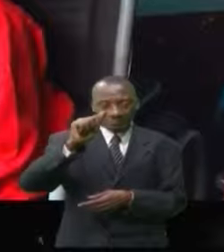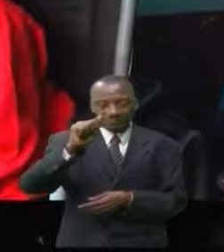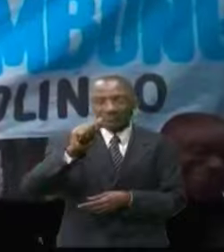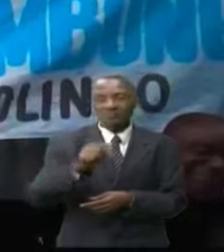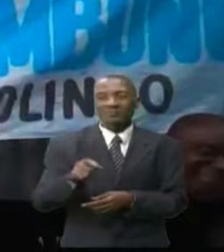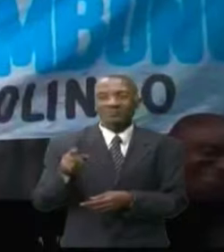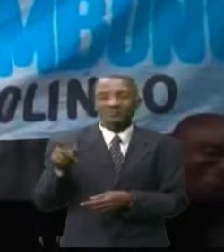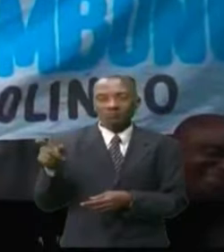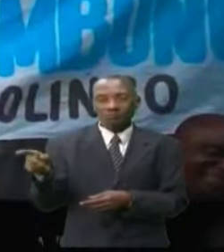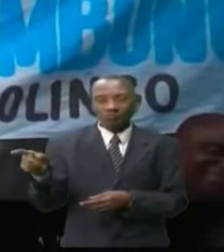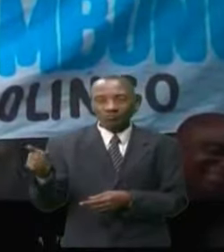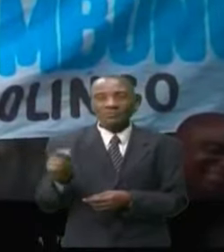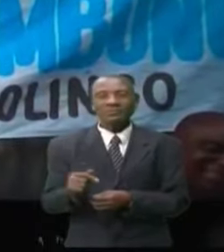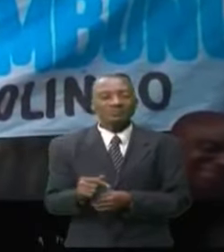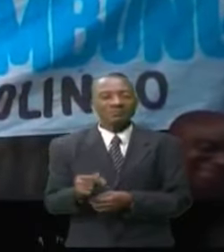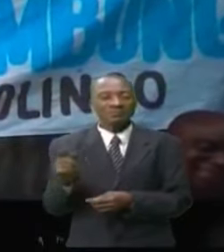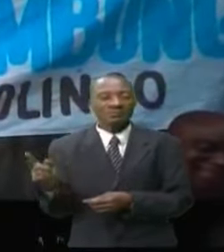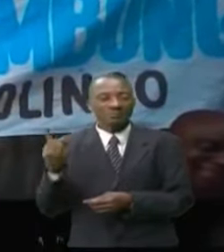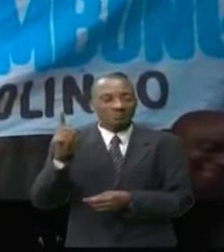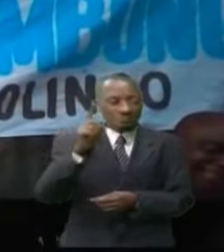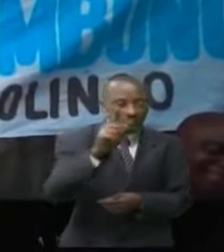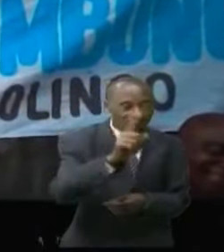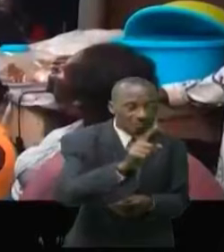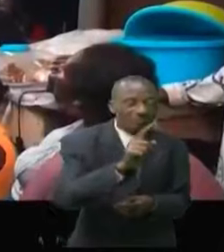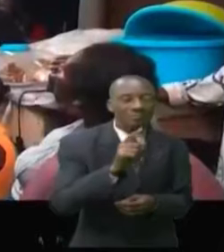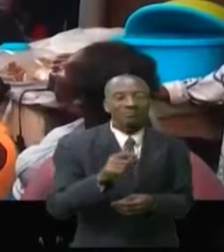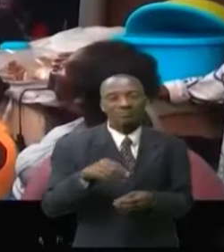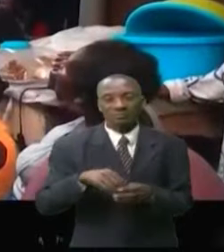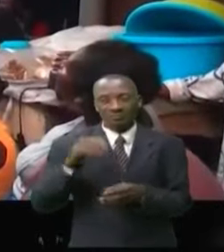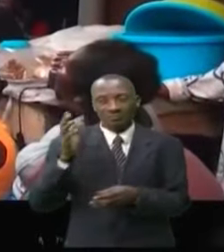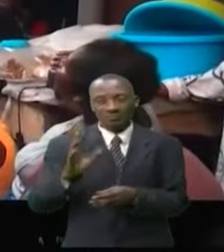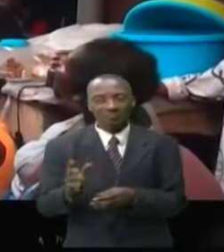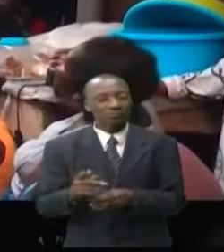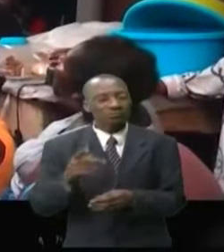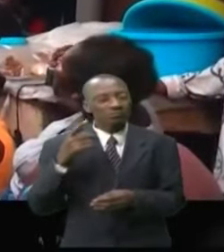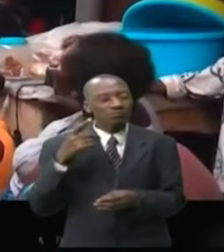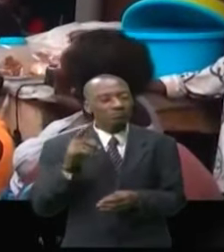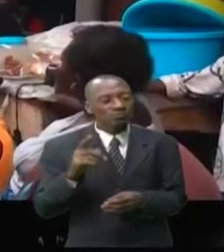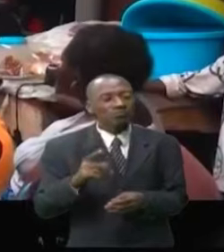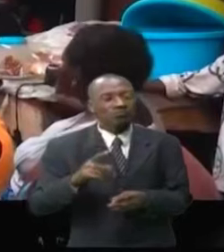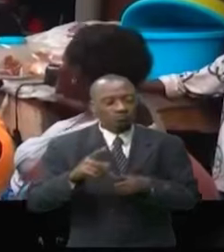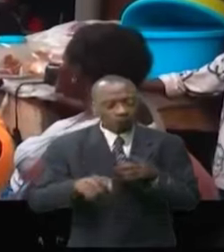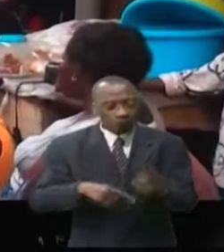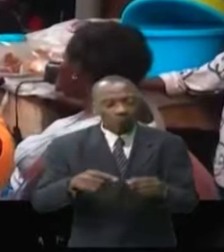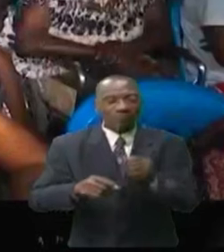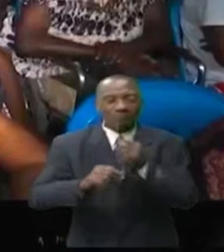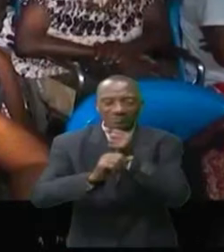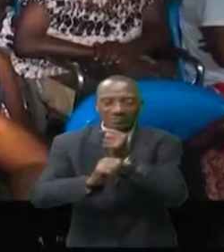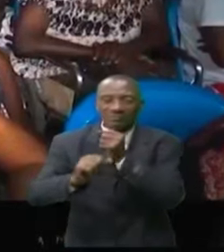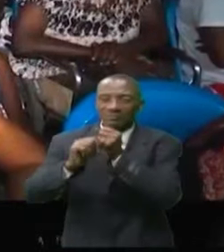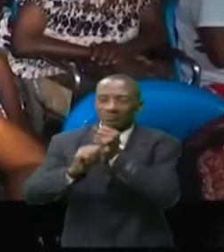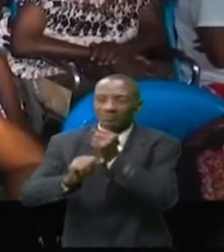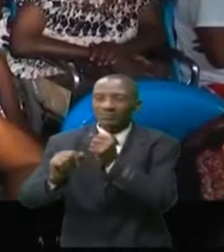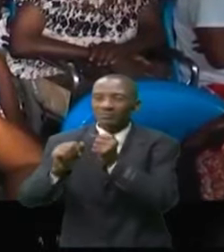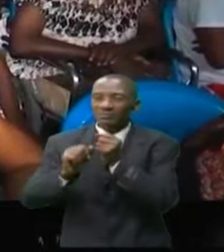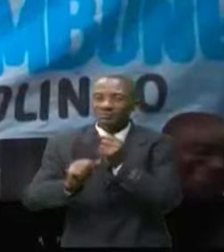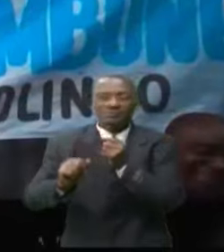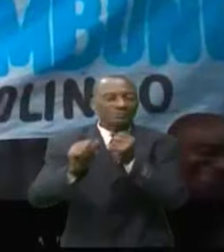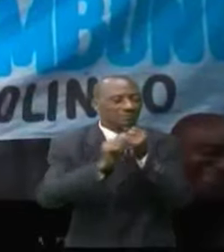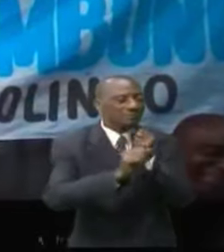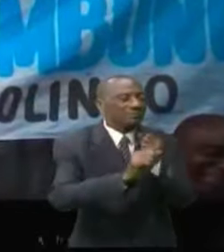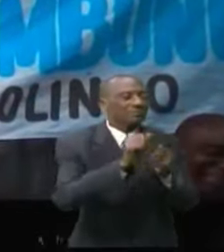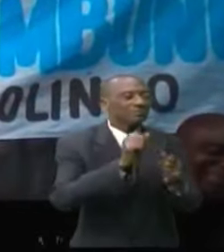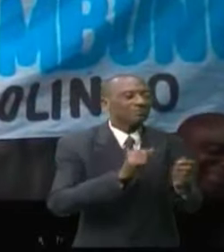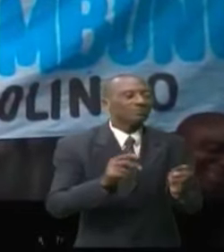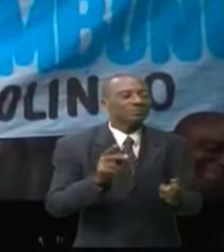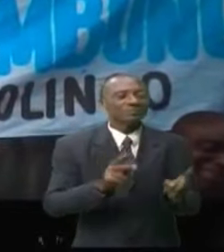c'est ce à quoi madame makass bandambongo au cadre de l'UDPS et président de la Fondation haré s attelé avant la date fatidique elle